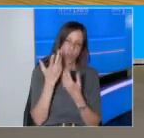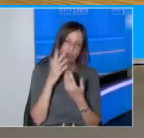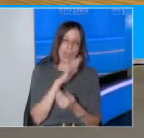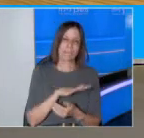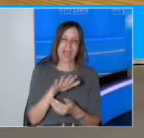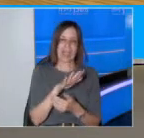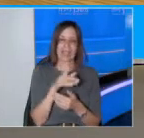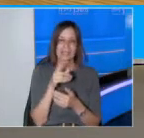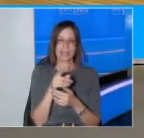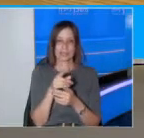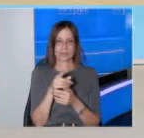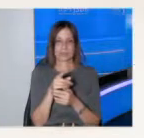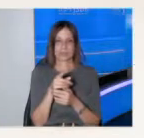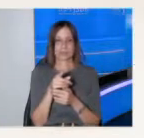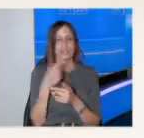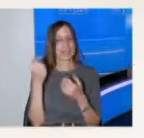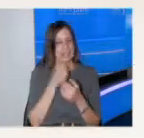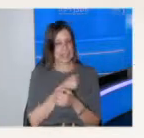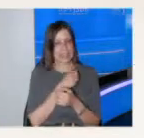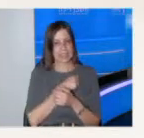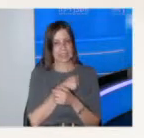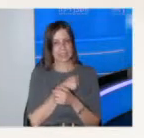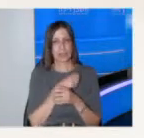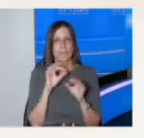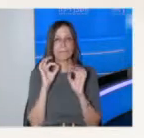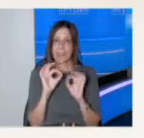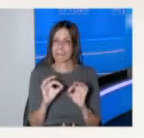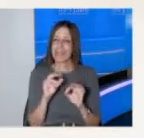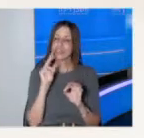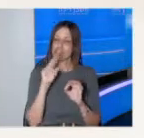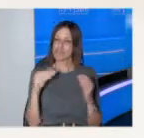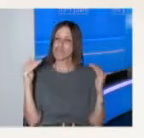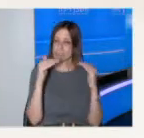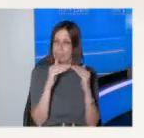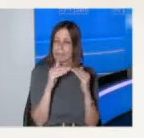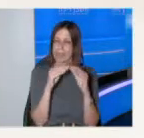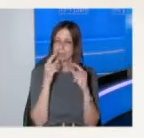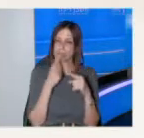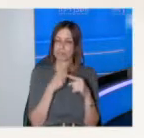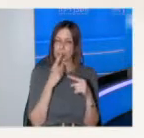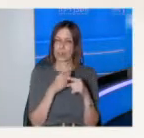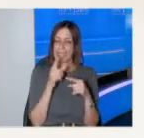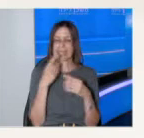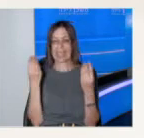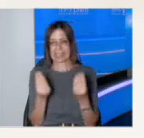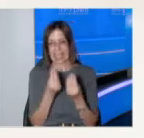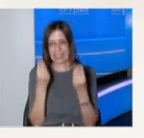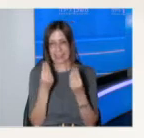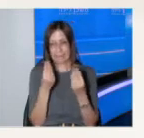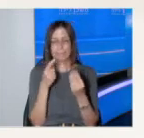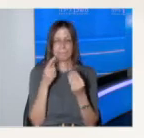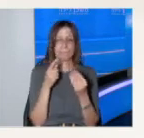המערכת הממלכתית דתית, באמת, יש שם הלימה מאוד מדויקת בין התכנים במערכת